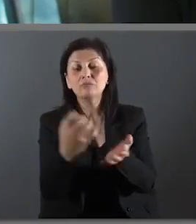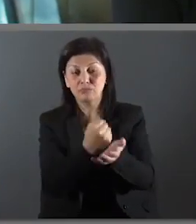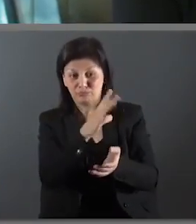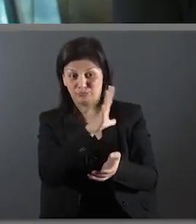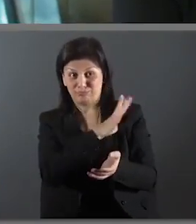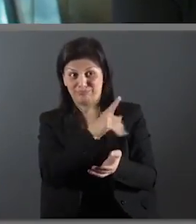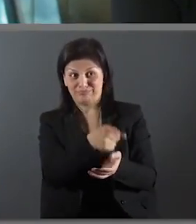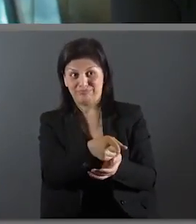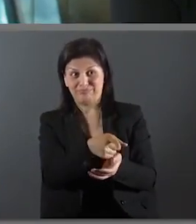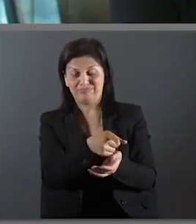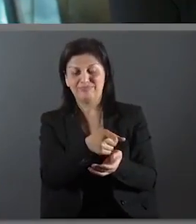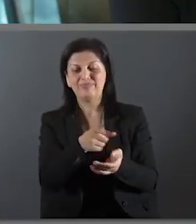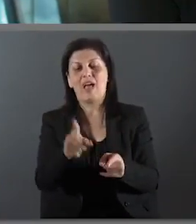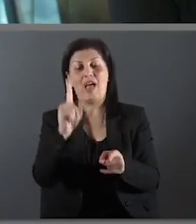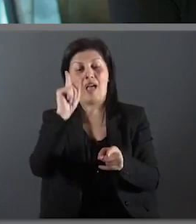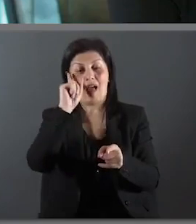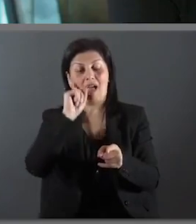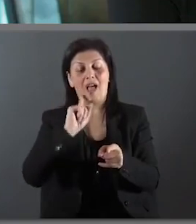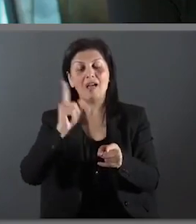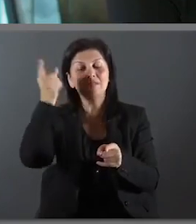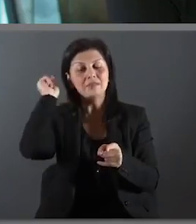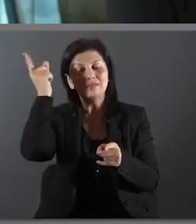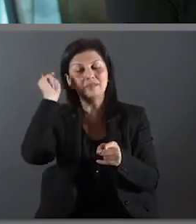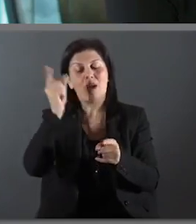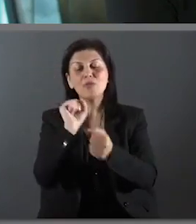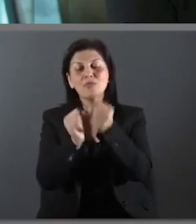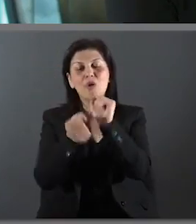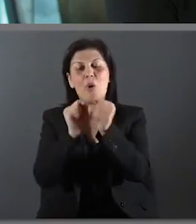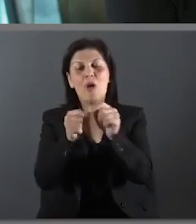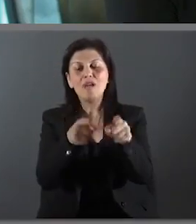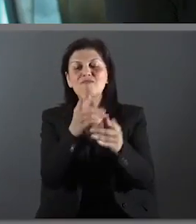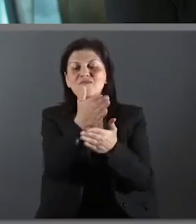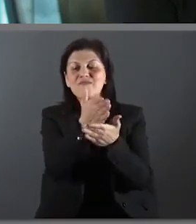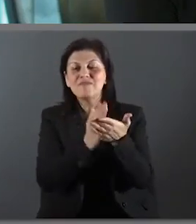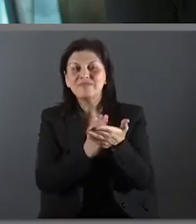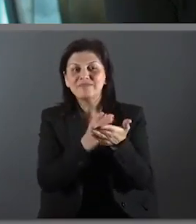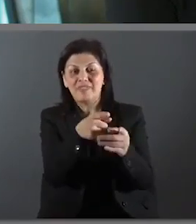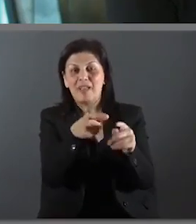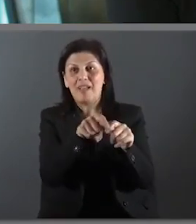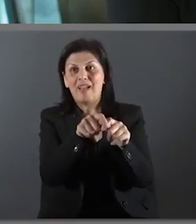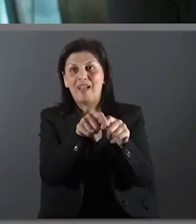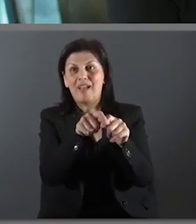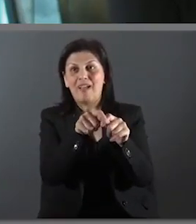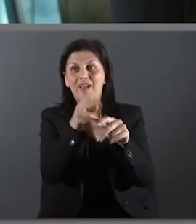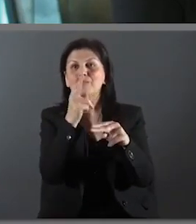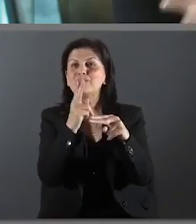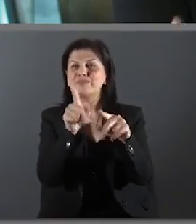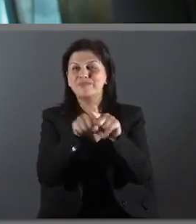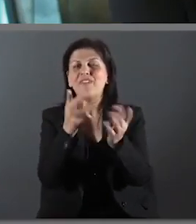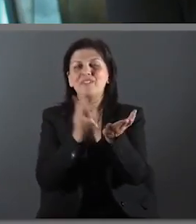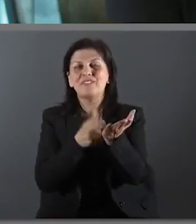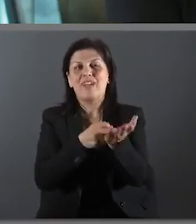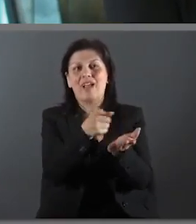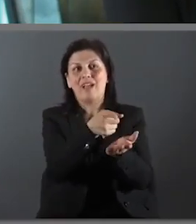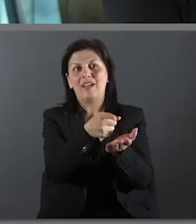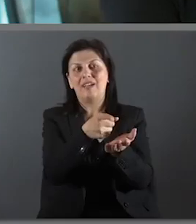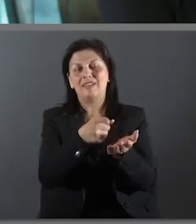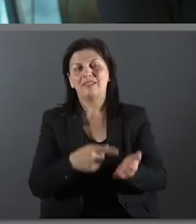aşkar olunub. Əlbəttə ki, bu bir daha Azərbaycan toxuculuq sənətinin qədim tarixi malik olduğunu sübut edir.